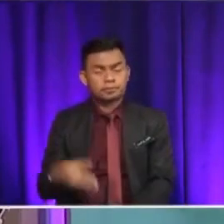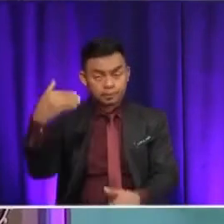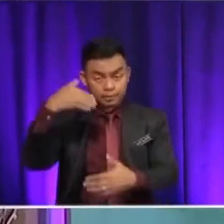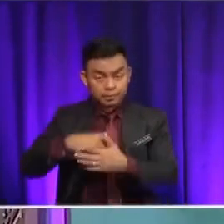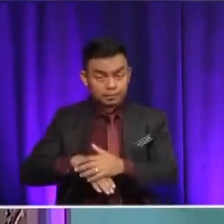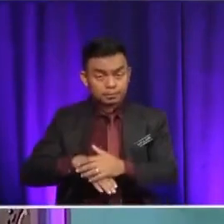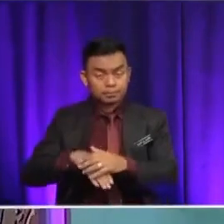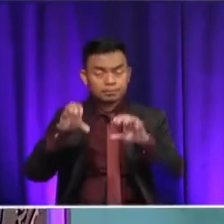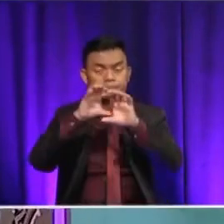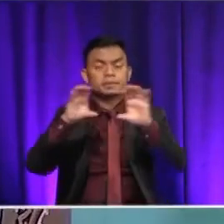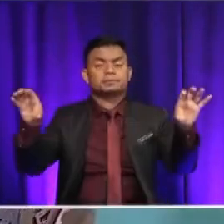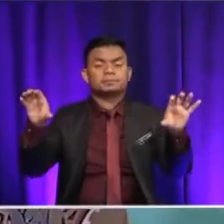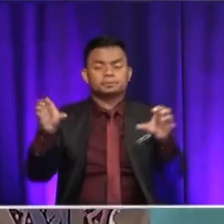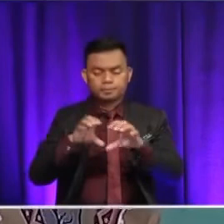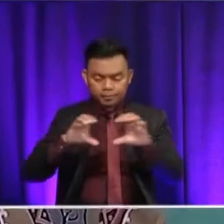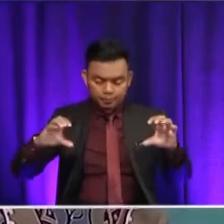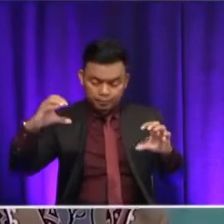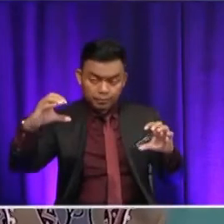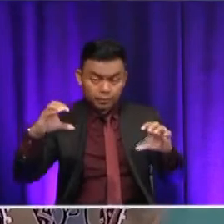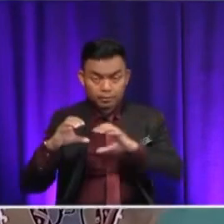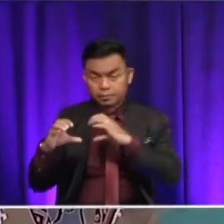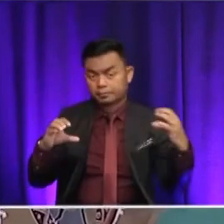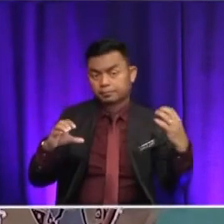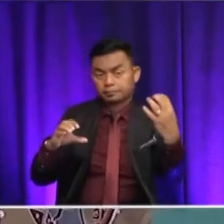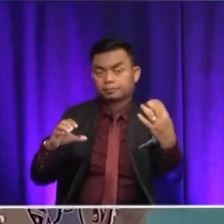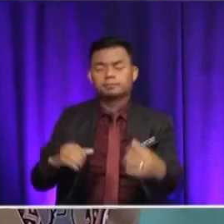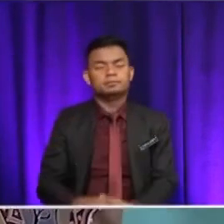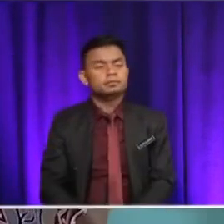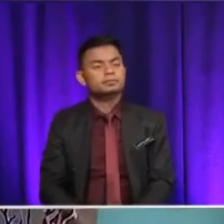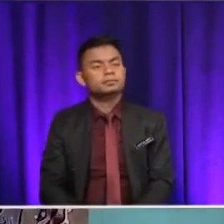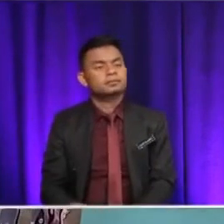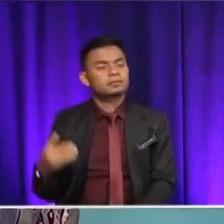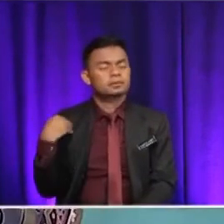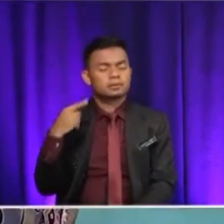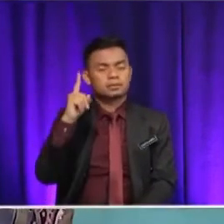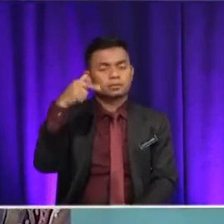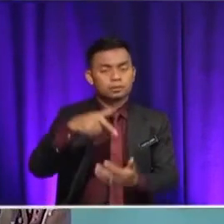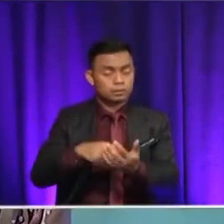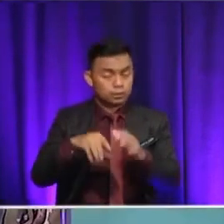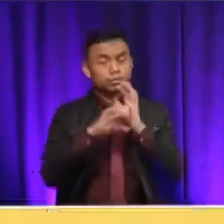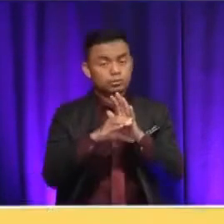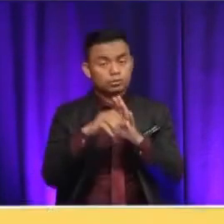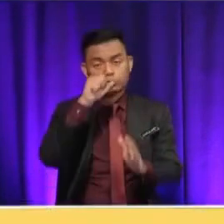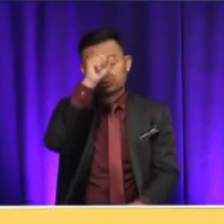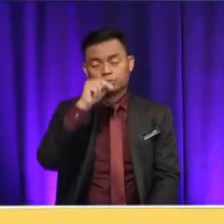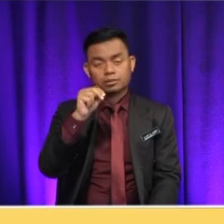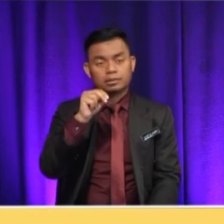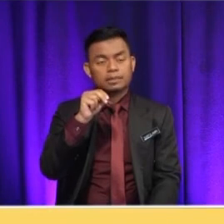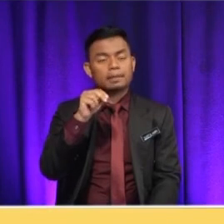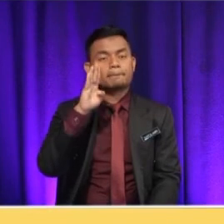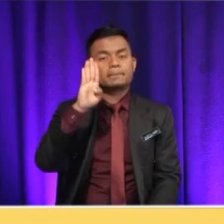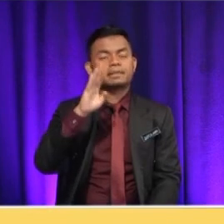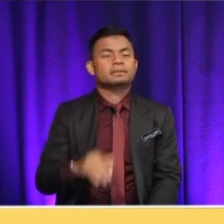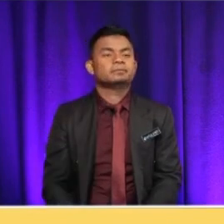Okey. Okey, cikgu tengok teruskan lagi. Ada lagi satu contoh soalan bahagian B. Ya.